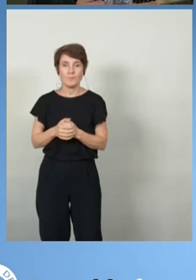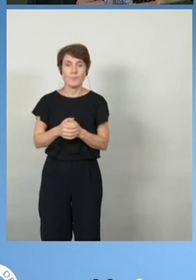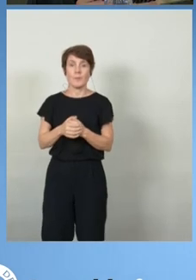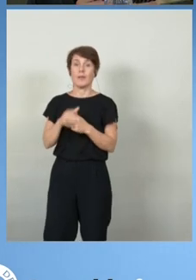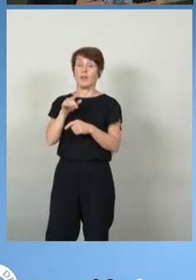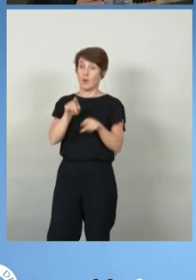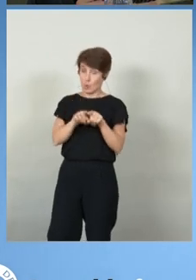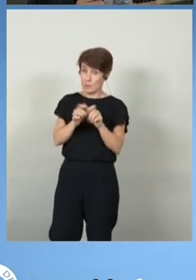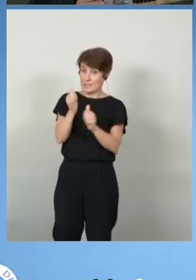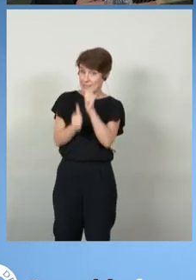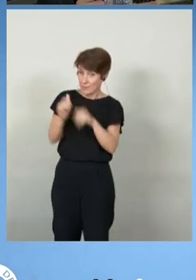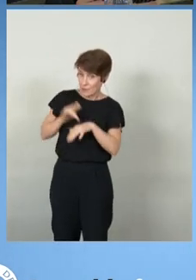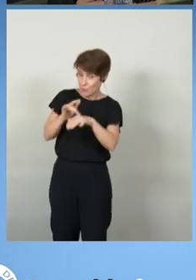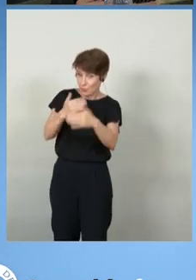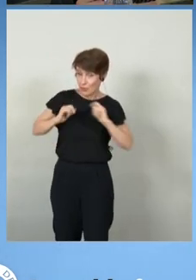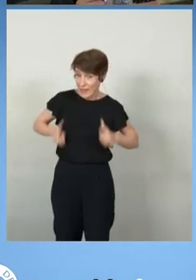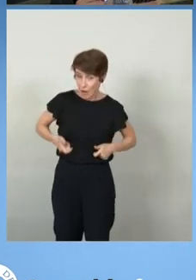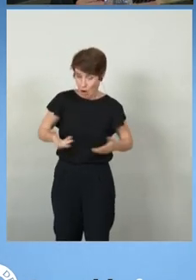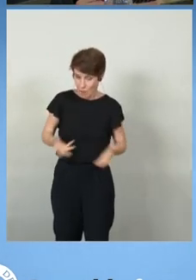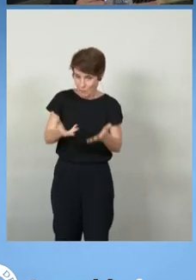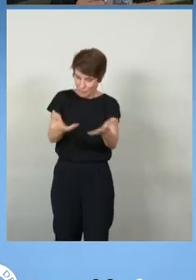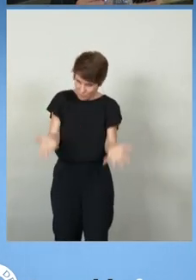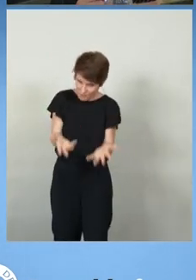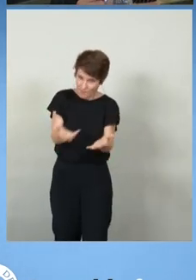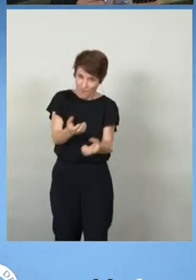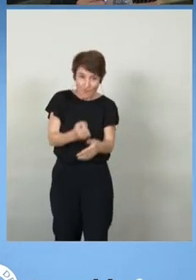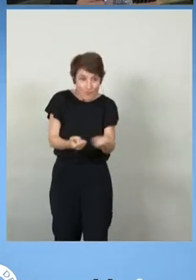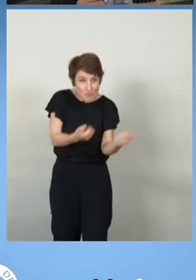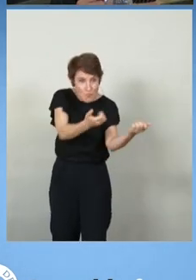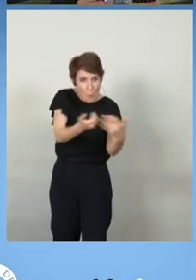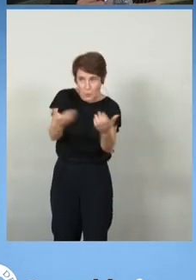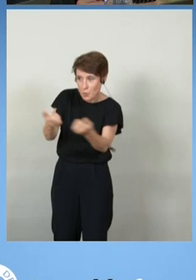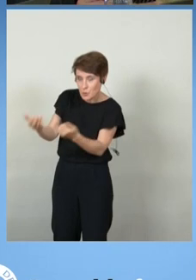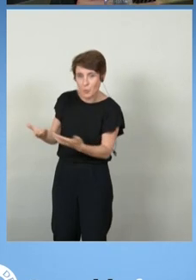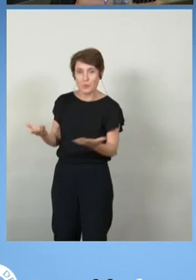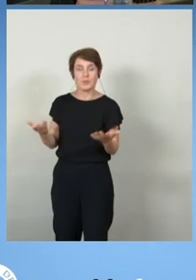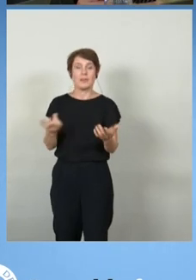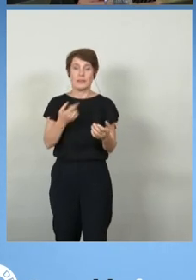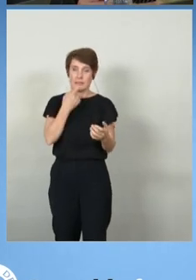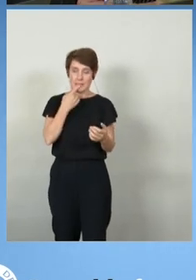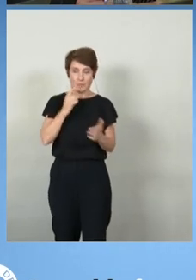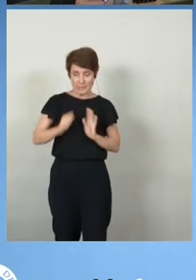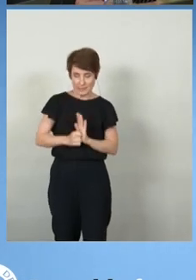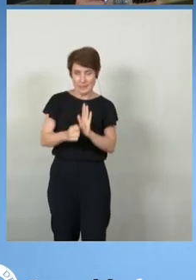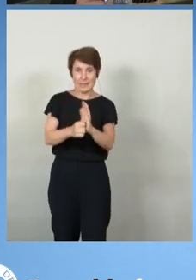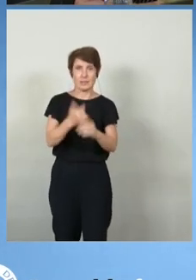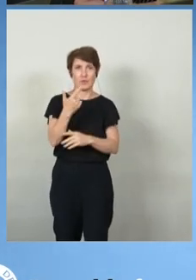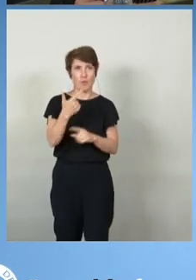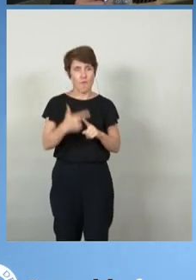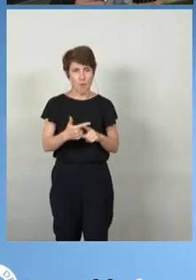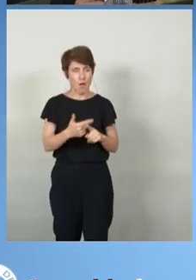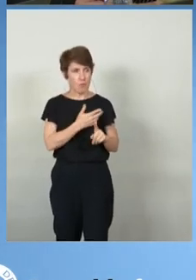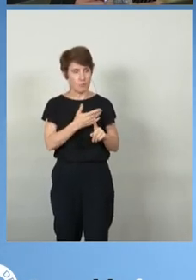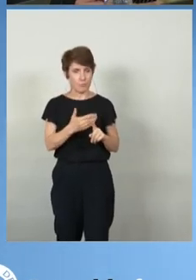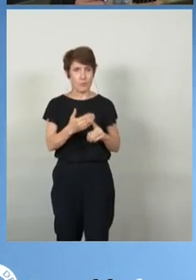au niveau du des scolaires par les écoles et les collèges qui ont aussi permis au travers de deux éditions de couvrir plus